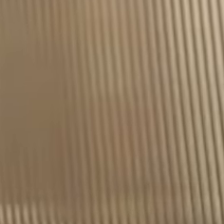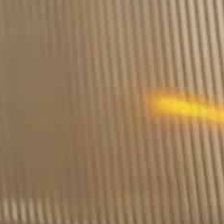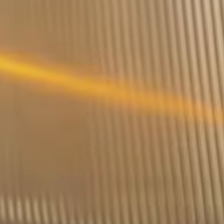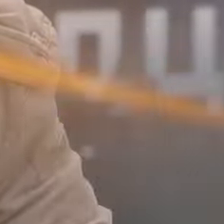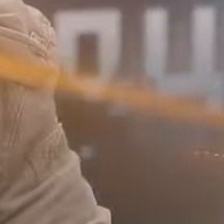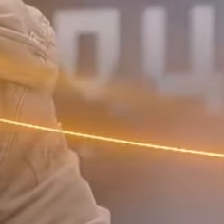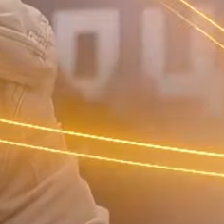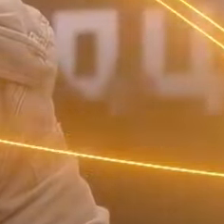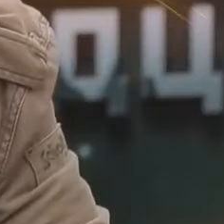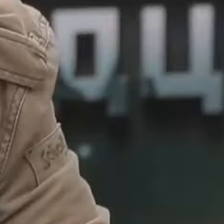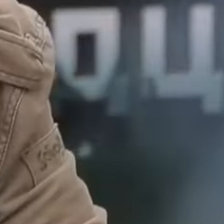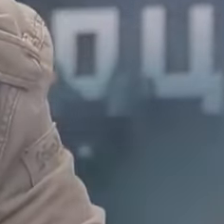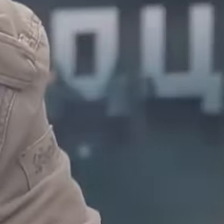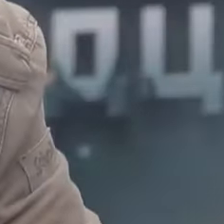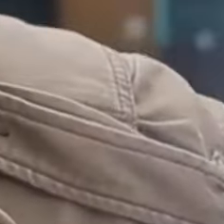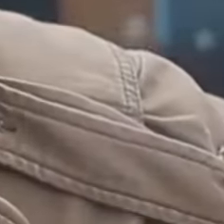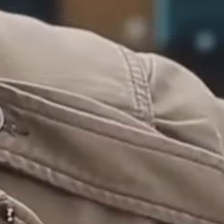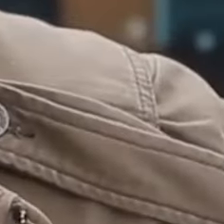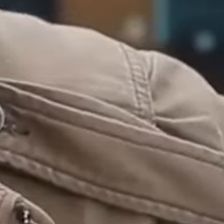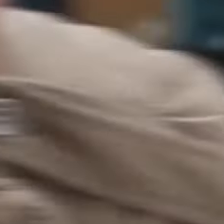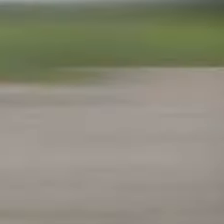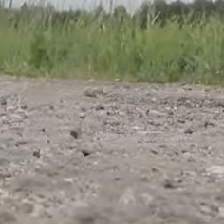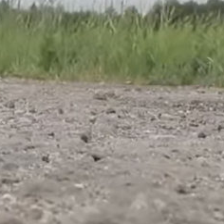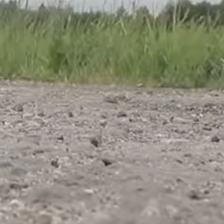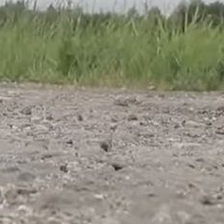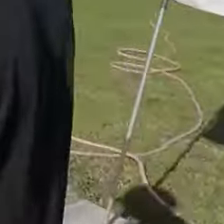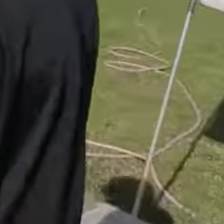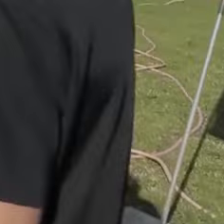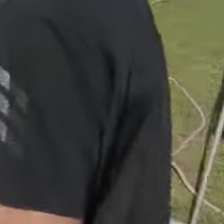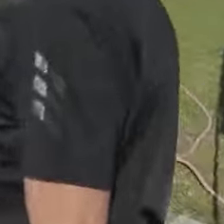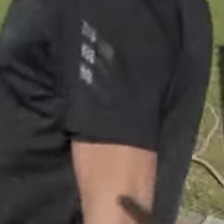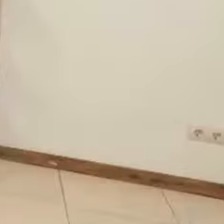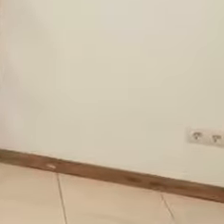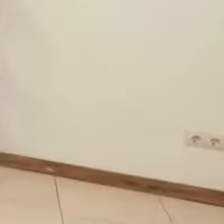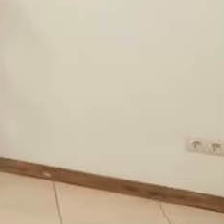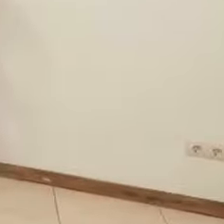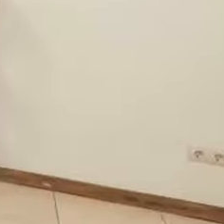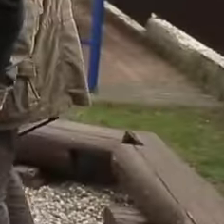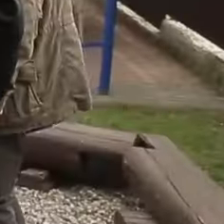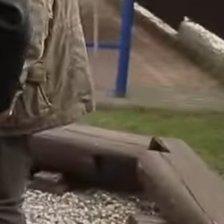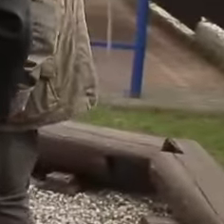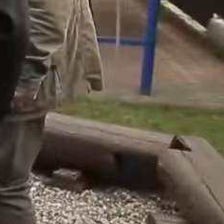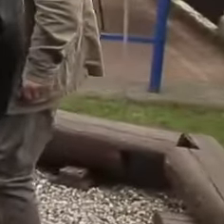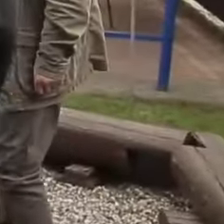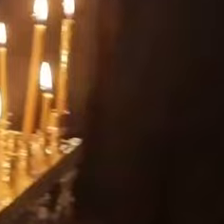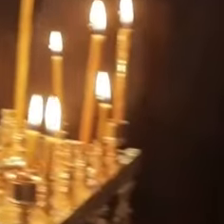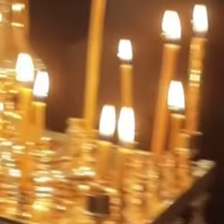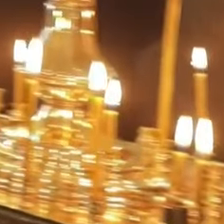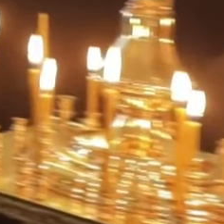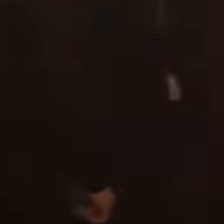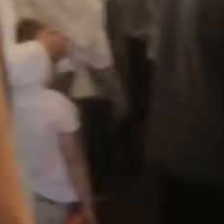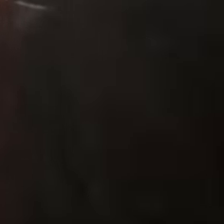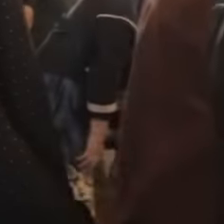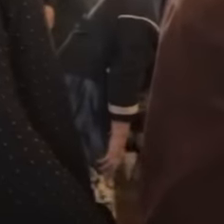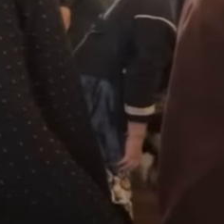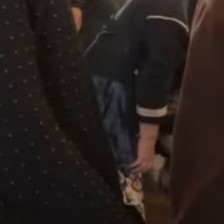зависимостью. И вы сделали свой первый шаг, вы приехали сюда. Телеканал «Спас» при поддержке Синодального отдела по благотворительности